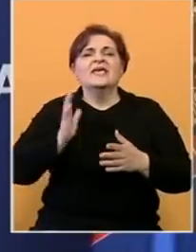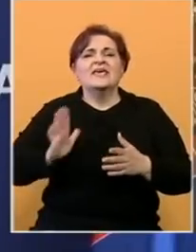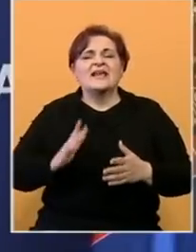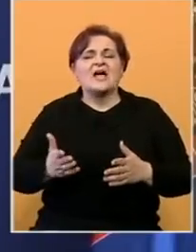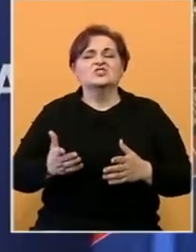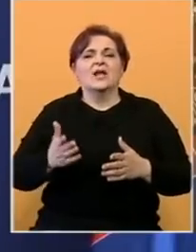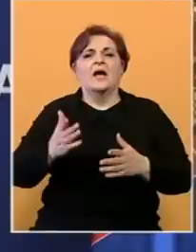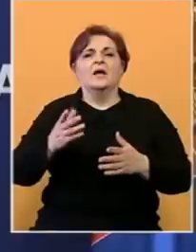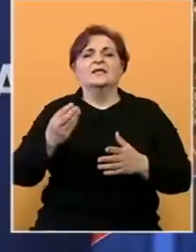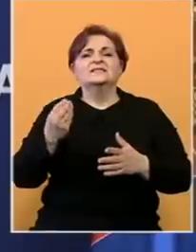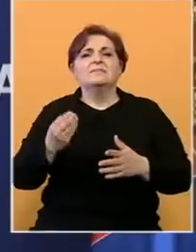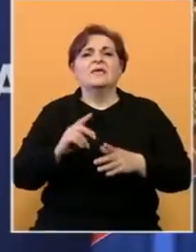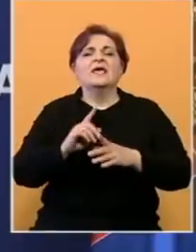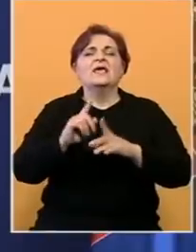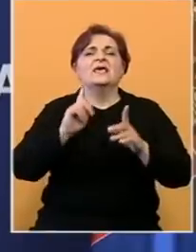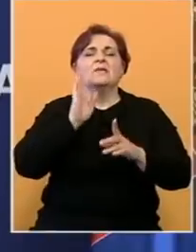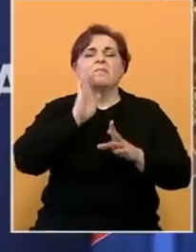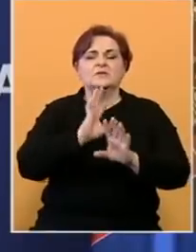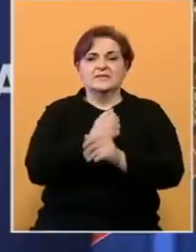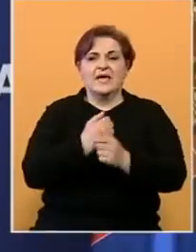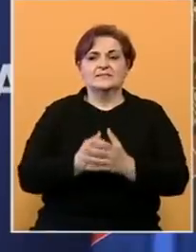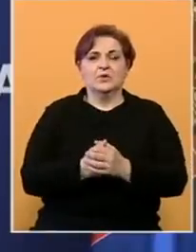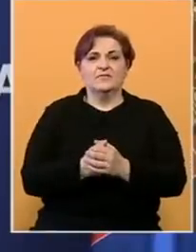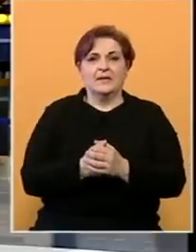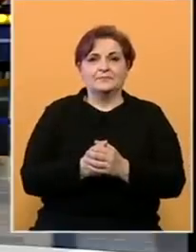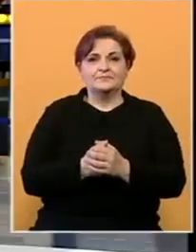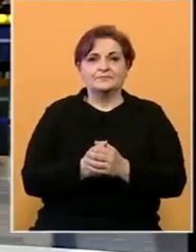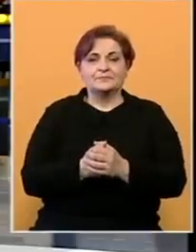i Republike Bosne i Hercegovine.